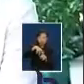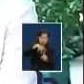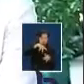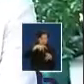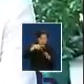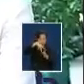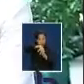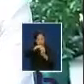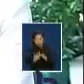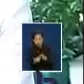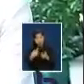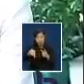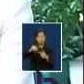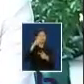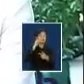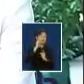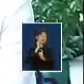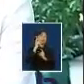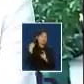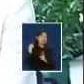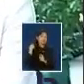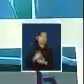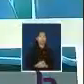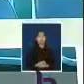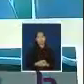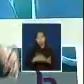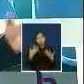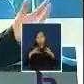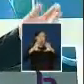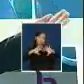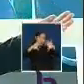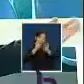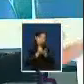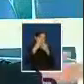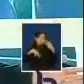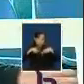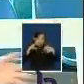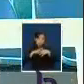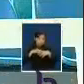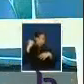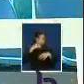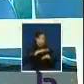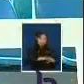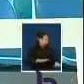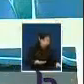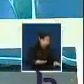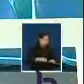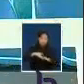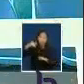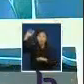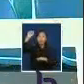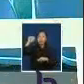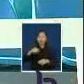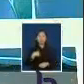เสี่ยงเยอะกว่า ครับแต่ท้ายที่สุดแล้วคือรัฐบาลก็จะดูแลสุขภาพของประชาชนตั้งแต่ทุกวัย จริงๆ0ถึง